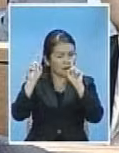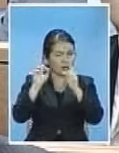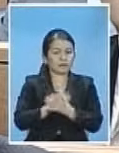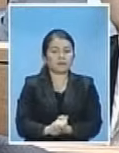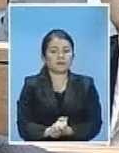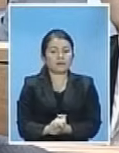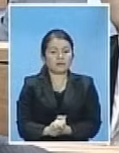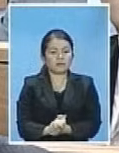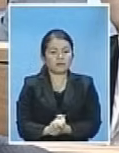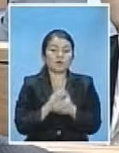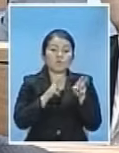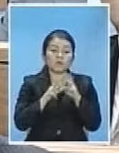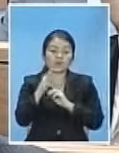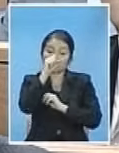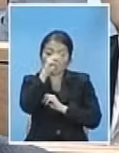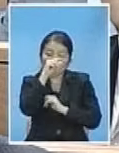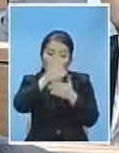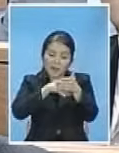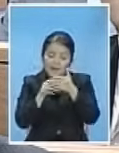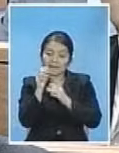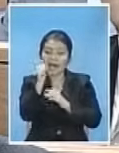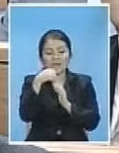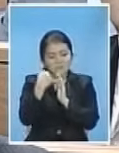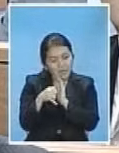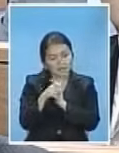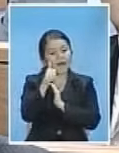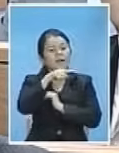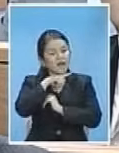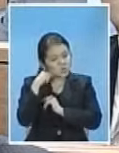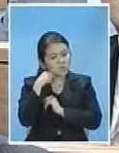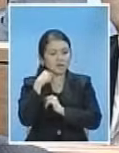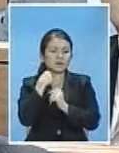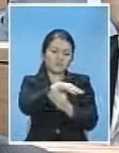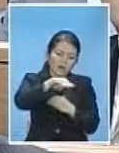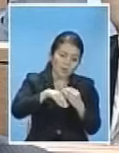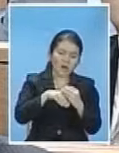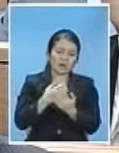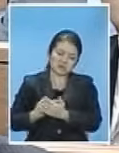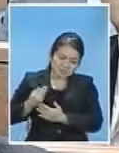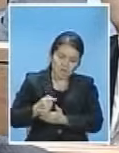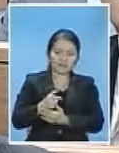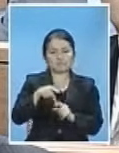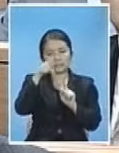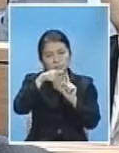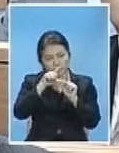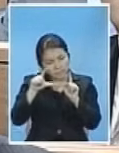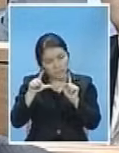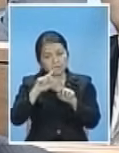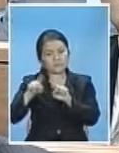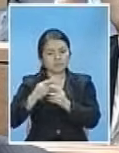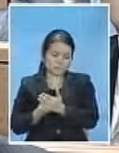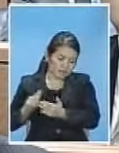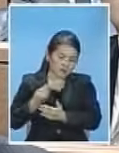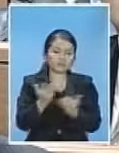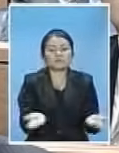ท่านอาจจะทดลองนโยบายบางเรื่องได้ผิดพลาดขาดทุนเสียหาย 1,000 ล้าน 2,000 ล้านเอาเงินไปชดเช